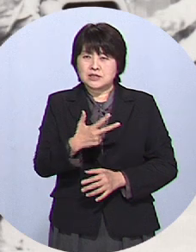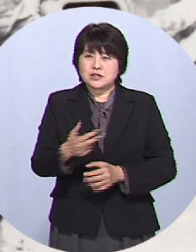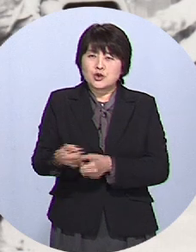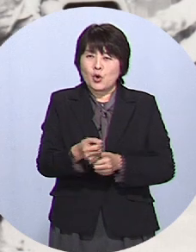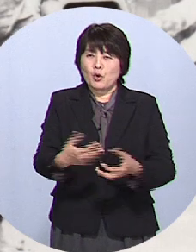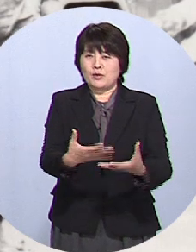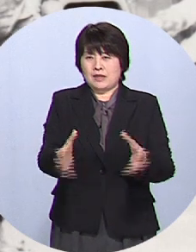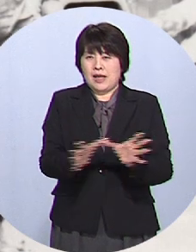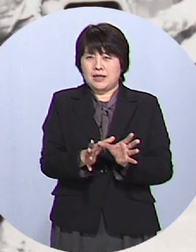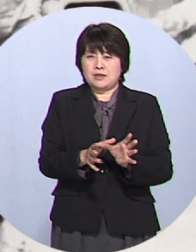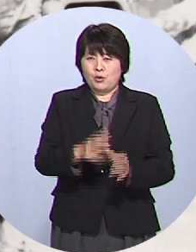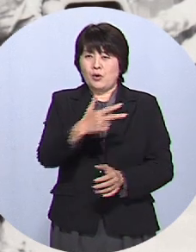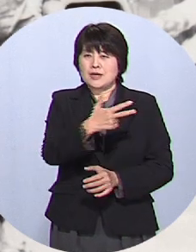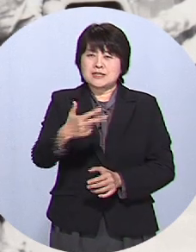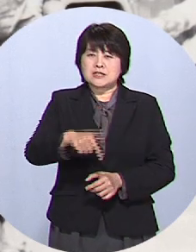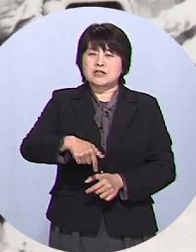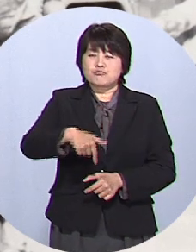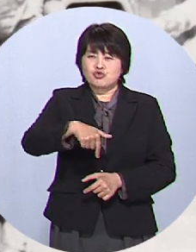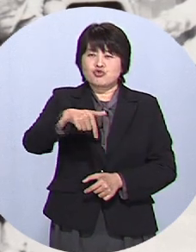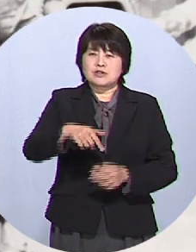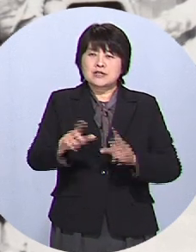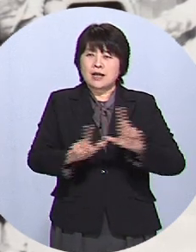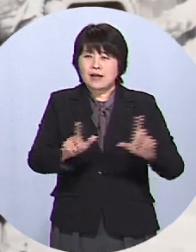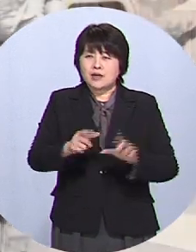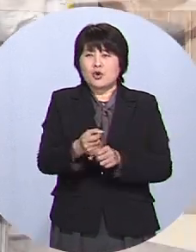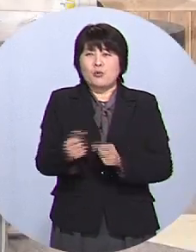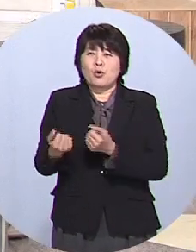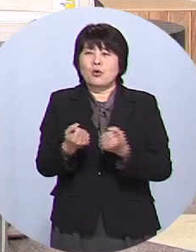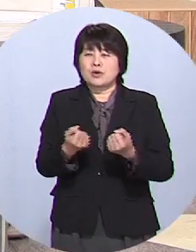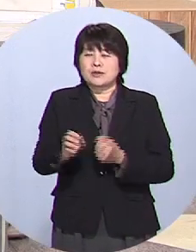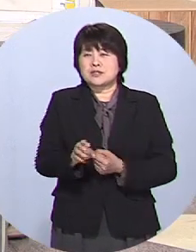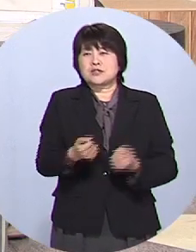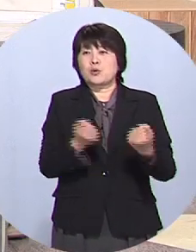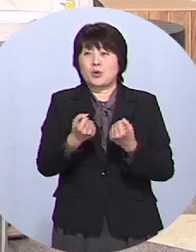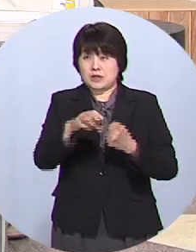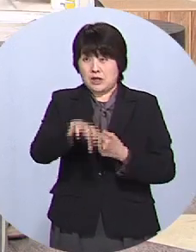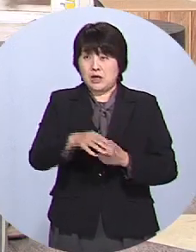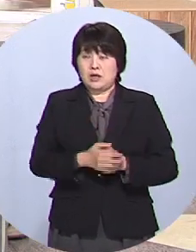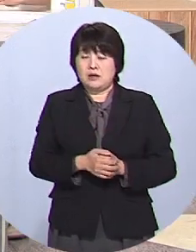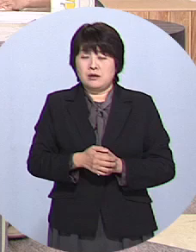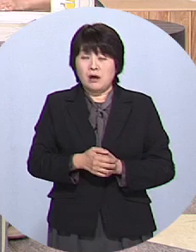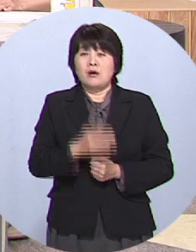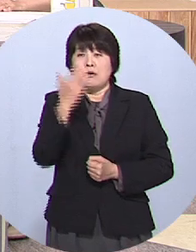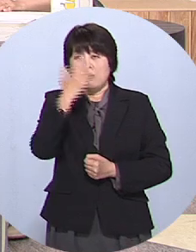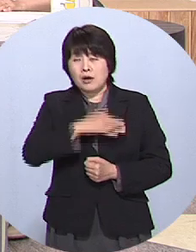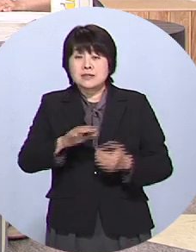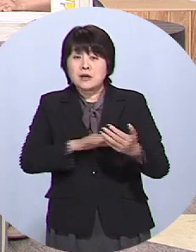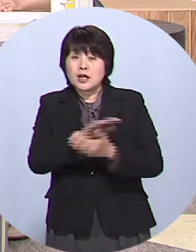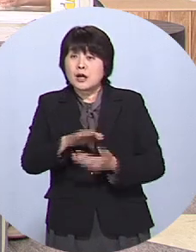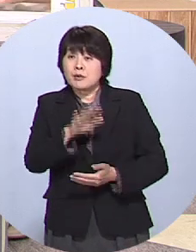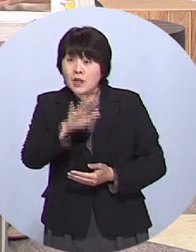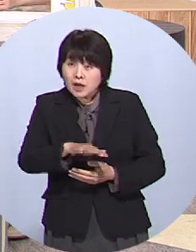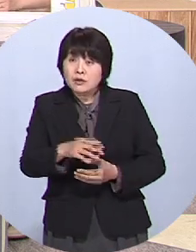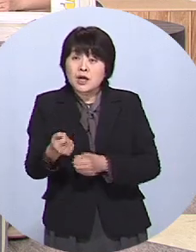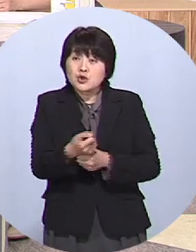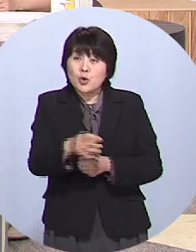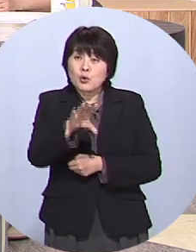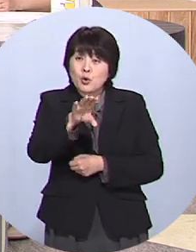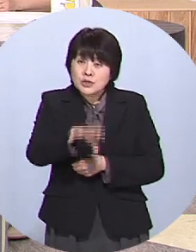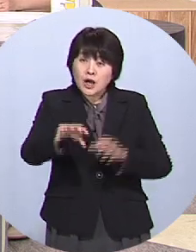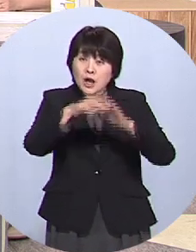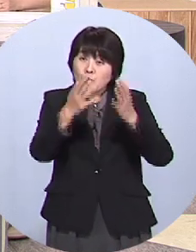8分団のジープ型消防自動車です。 ということは埼玉にいた消防車がこのモデルだったと。